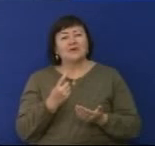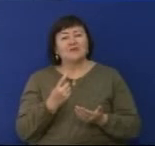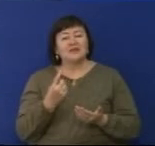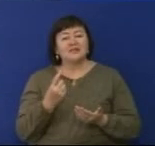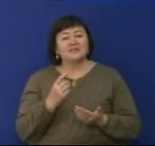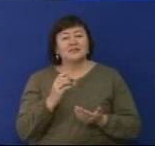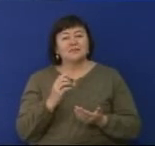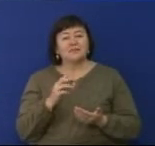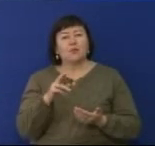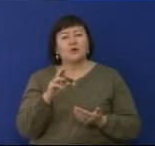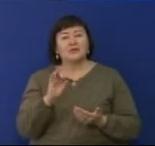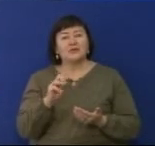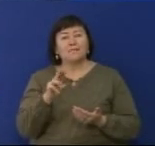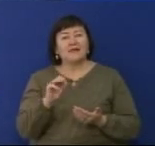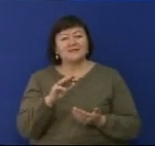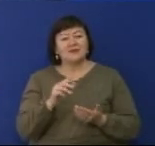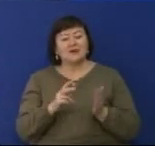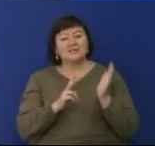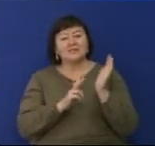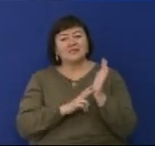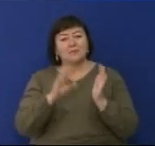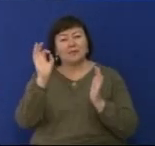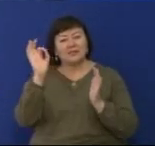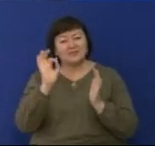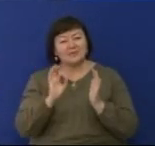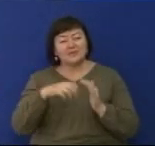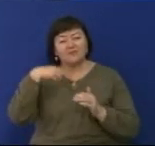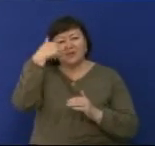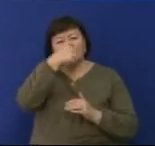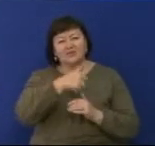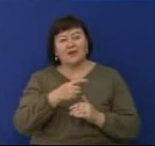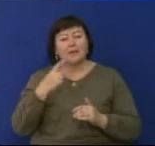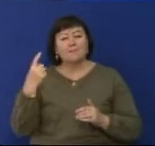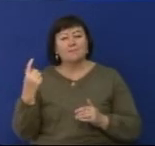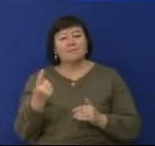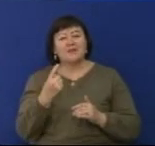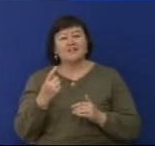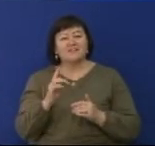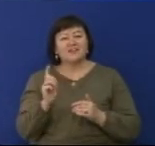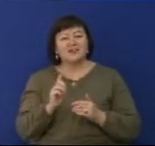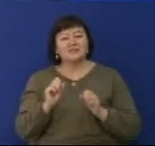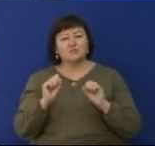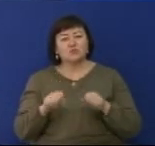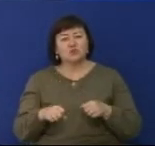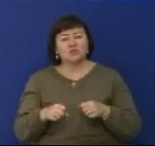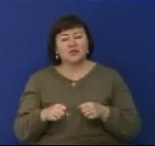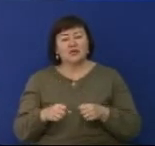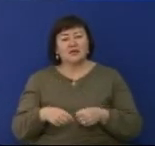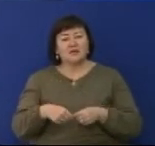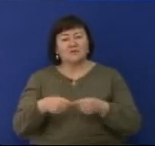по ипотеке семь процентов годовых первоначально фнаф был снижен теперь